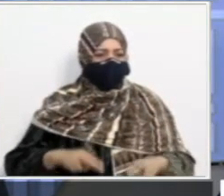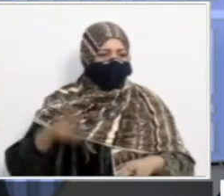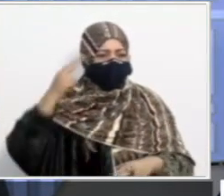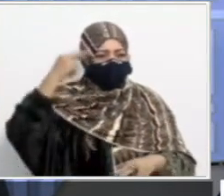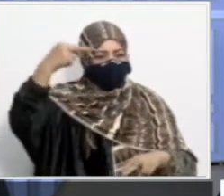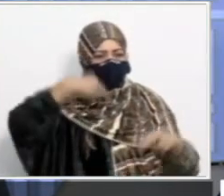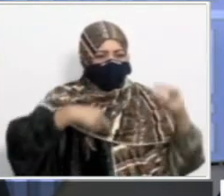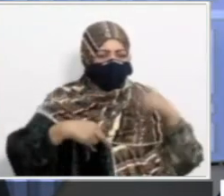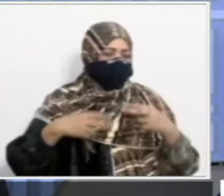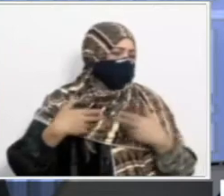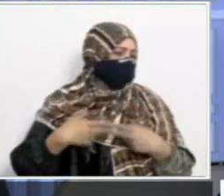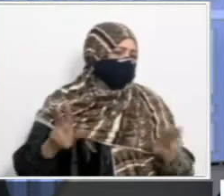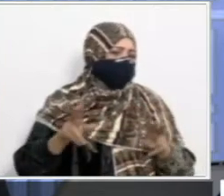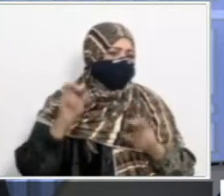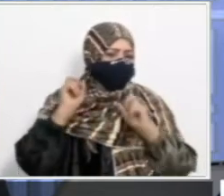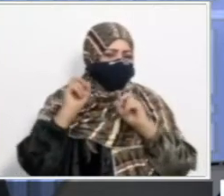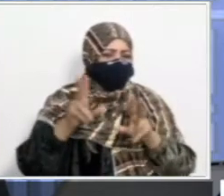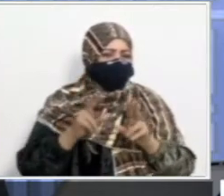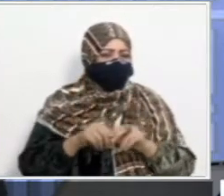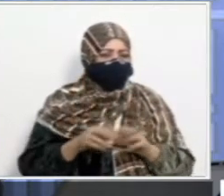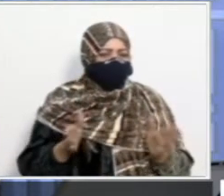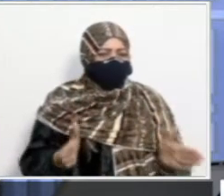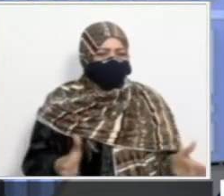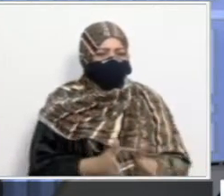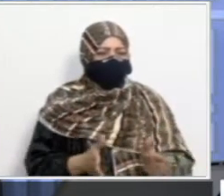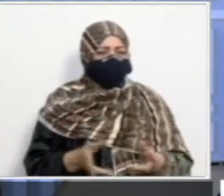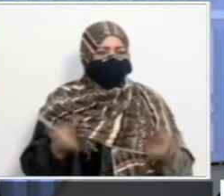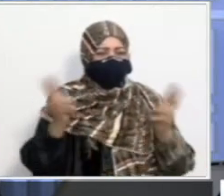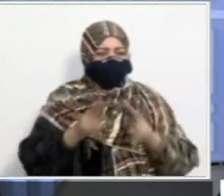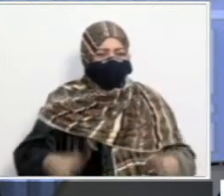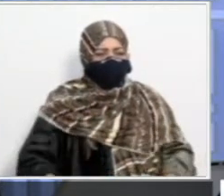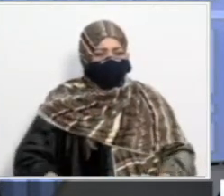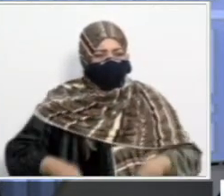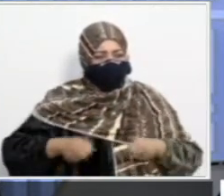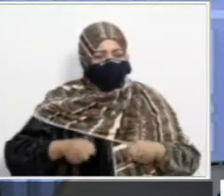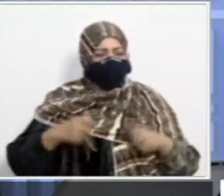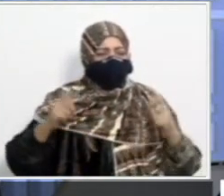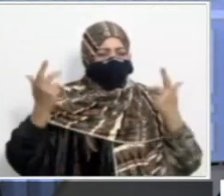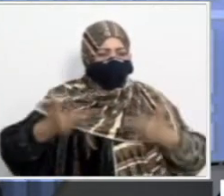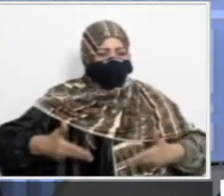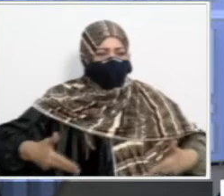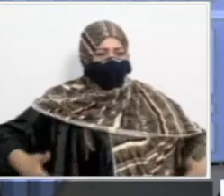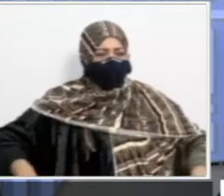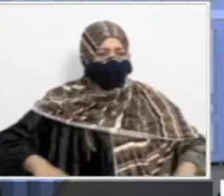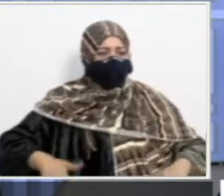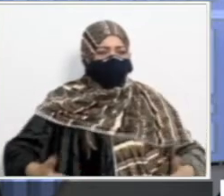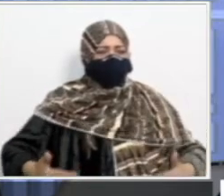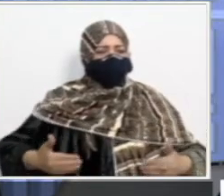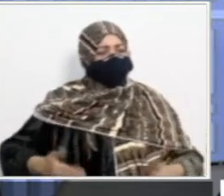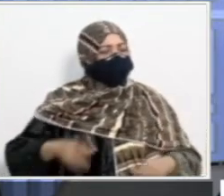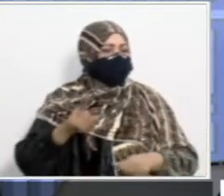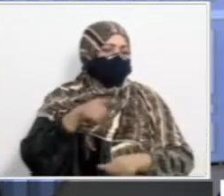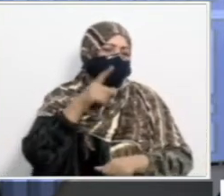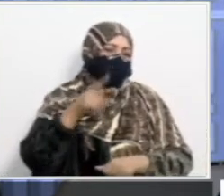ضيقا ولابسه فوقه بلوزة فوق يعني الركبة فهذا سيفضي إلى بيان